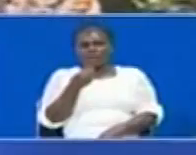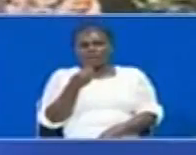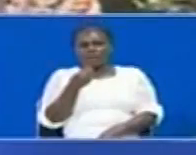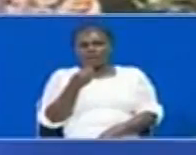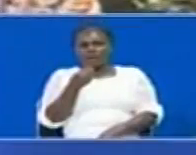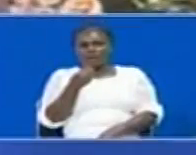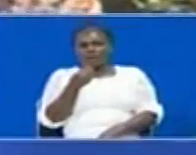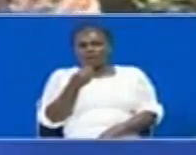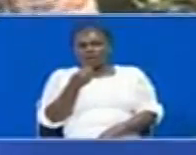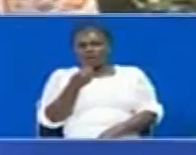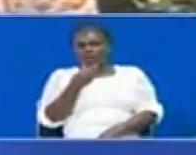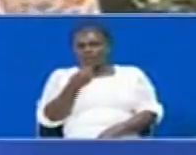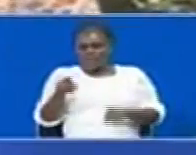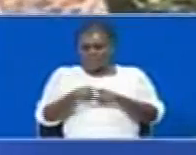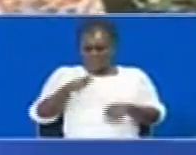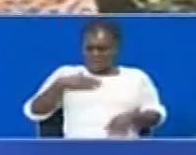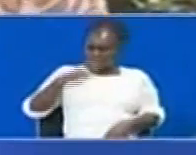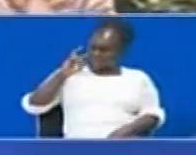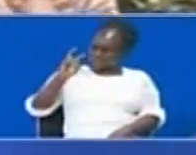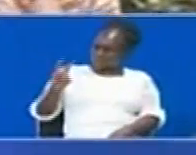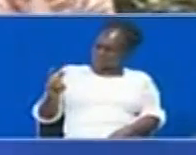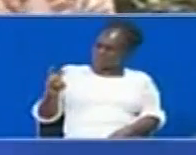na huyu kakangu akamwona